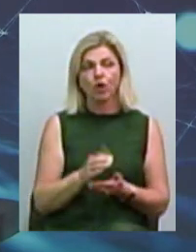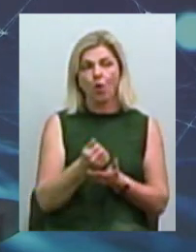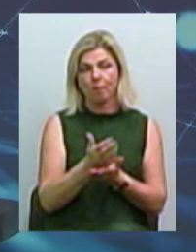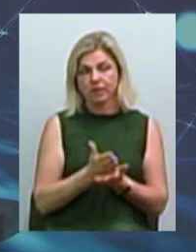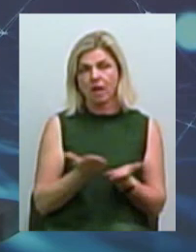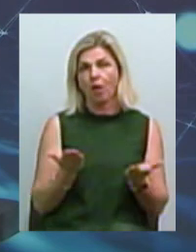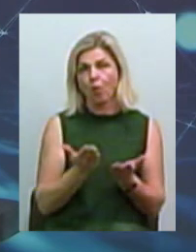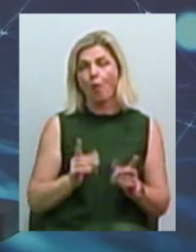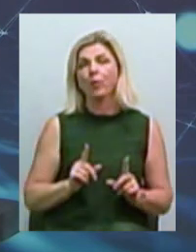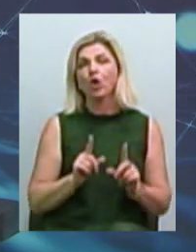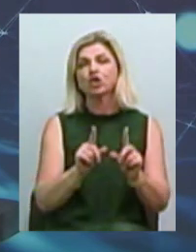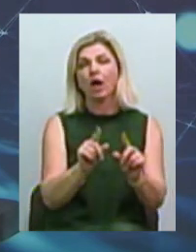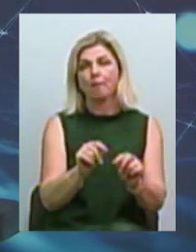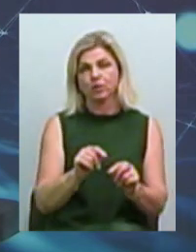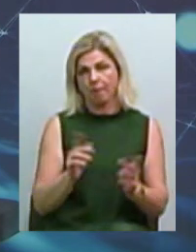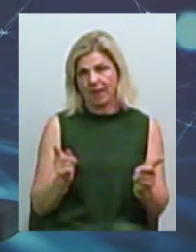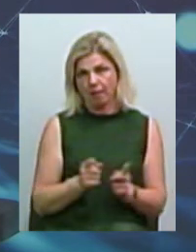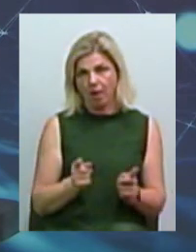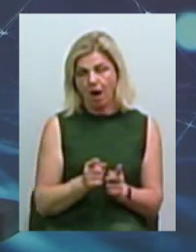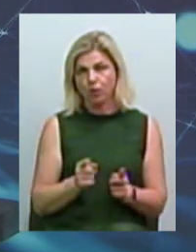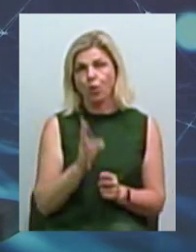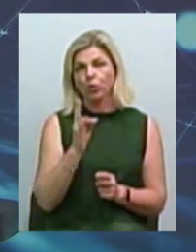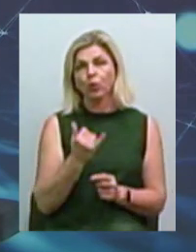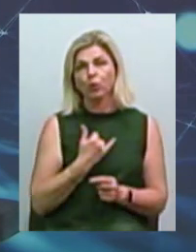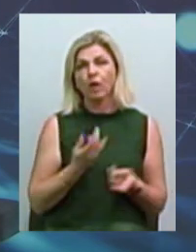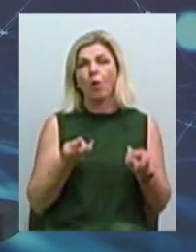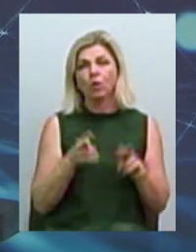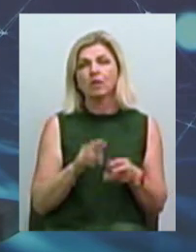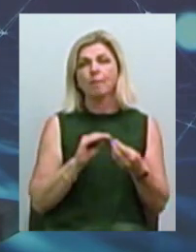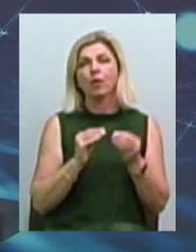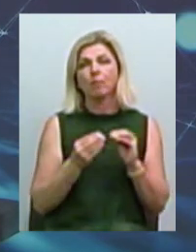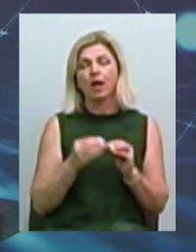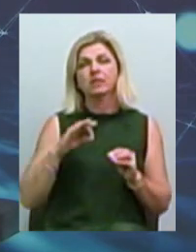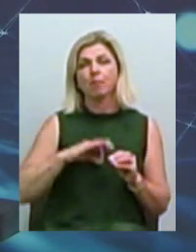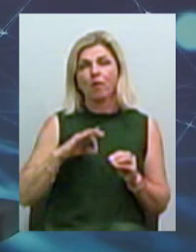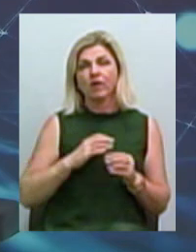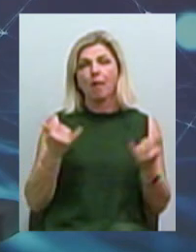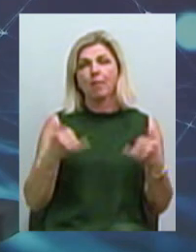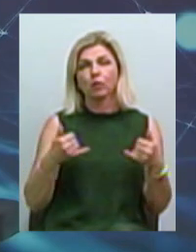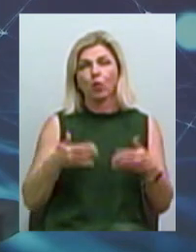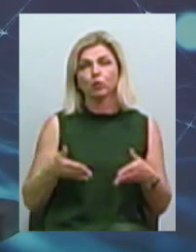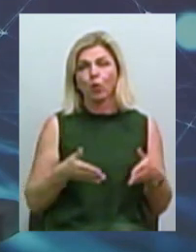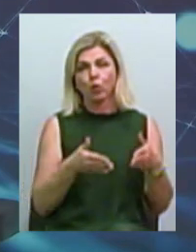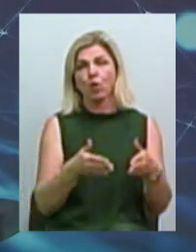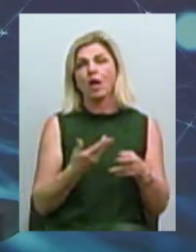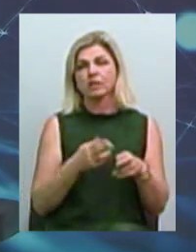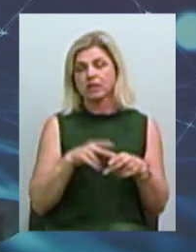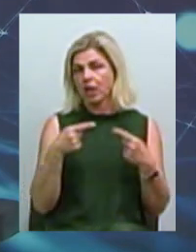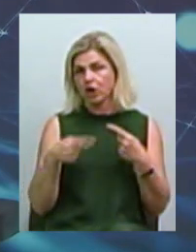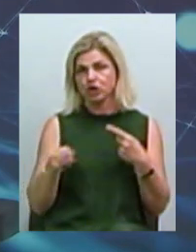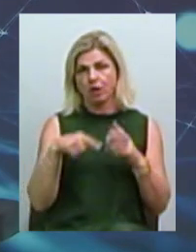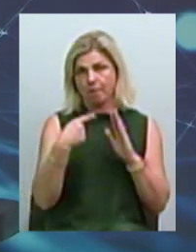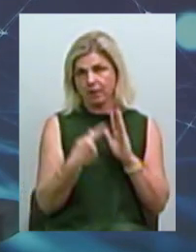якусь проїжджаємість мінімальну. Але, знову ж таки, у нас залишається буде проблема – це експлуатація бетонної дороги, це взагалі інше питання,